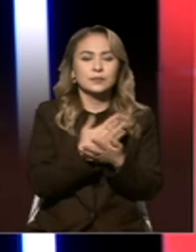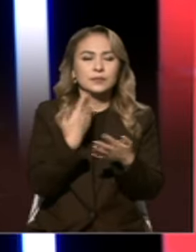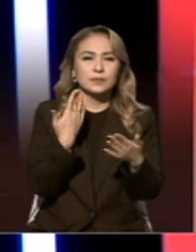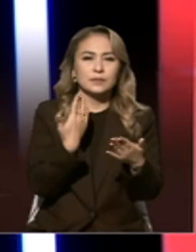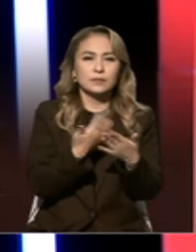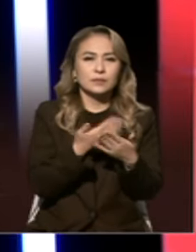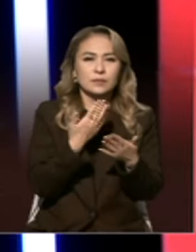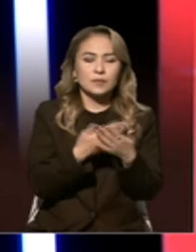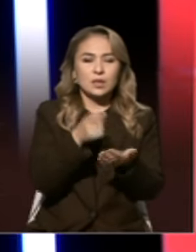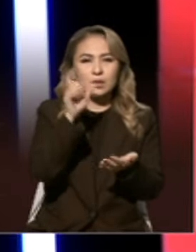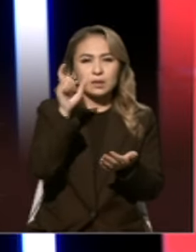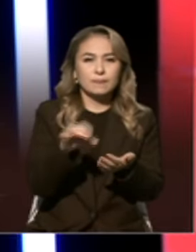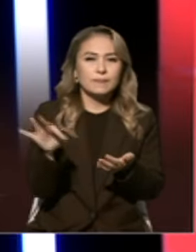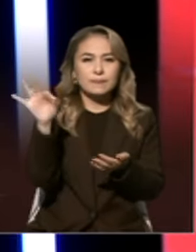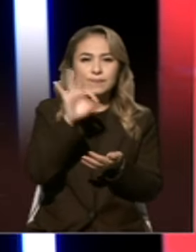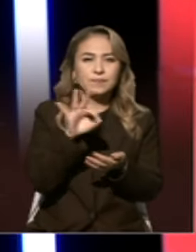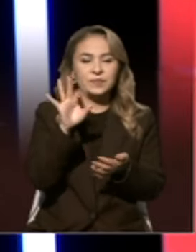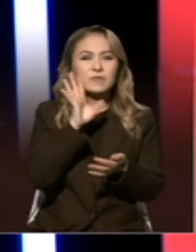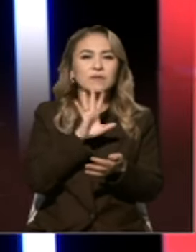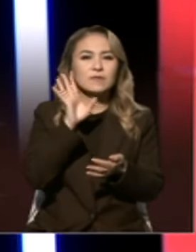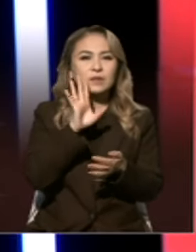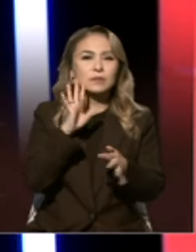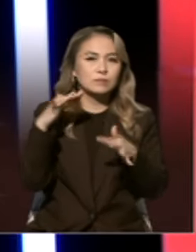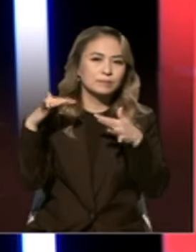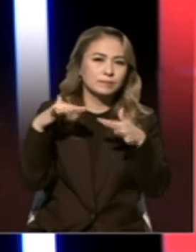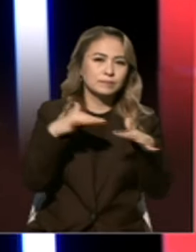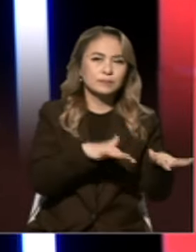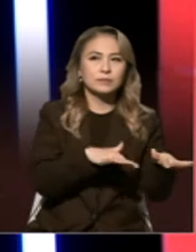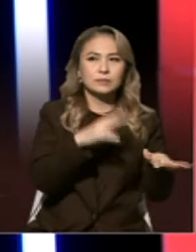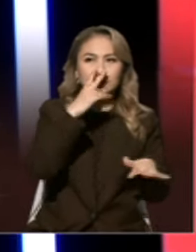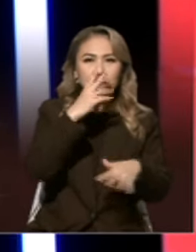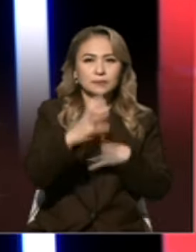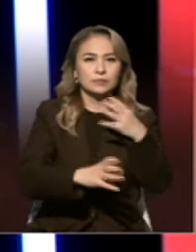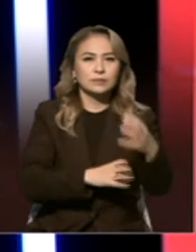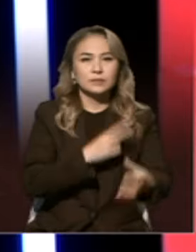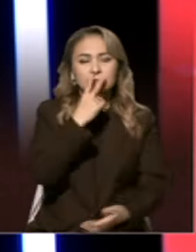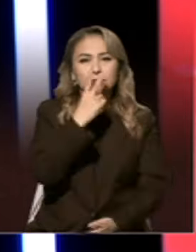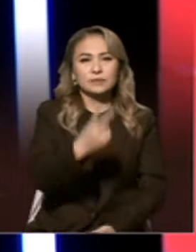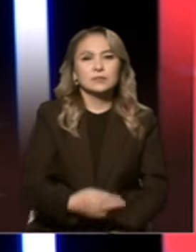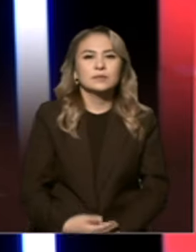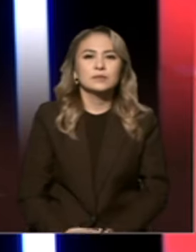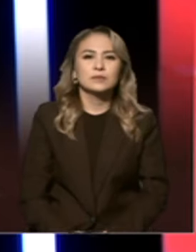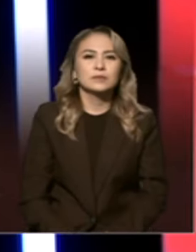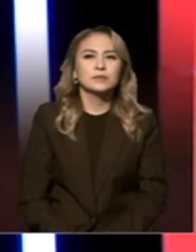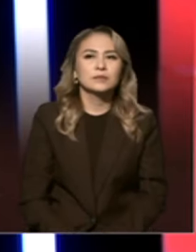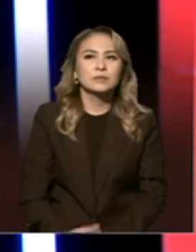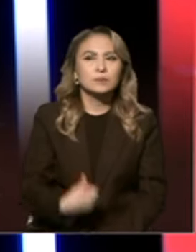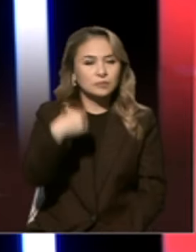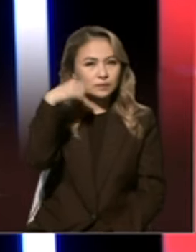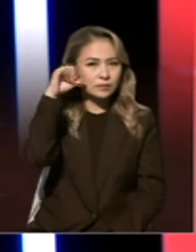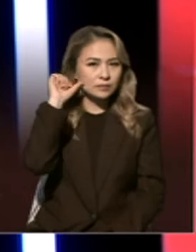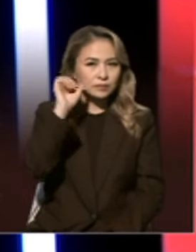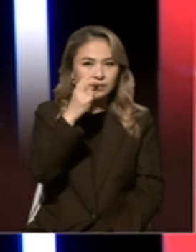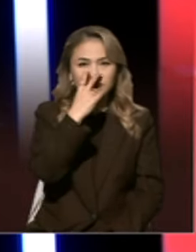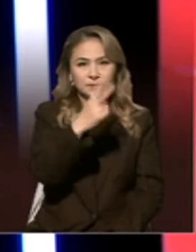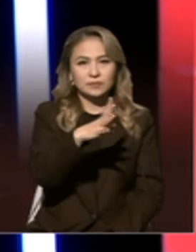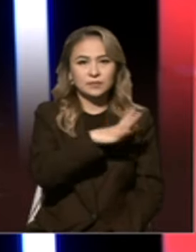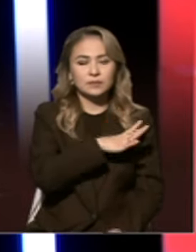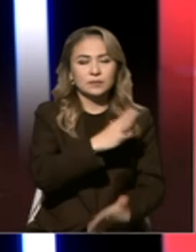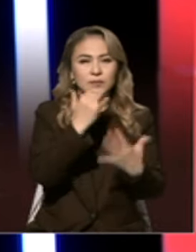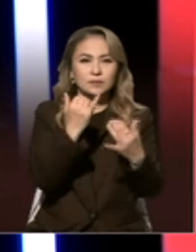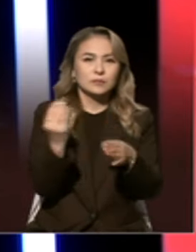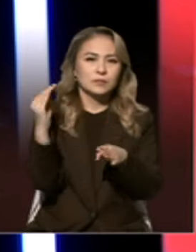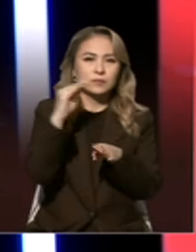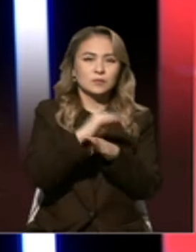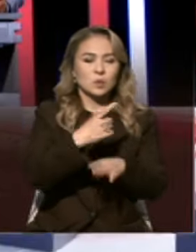азамат жаңағы суға ағып кетіп бара жатыр. Оны бүкіл әлеуметтік желіде кеше болған оқиға бүгінде. Бұл жерде тағы